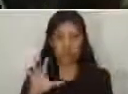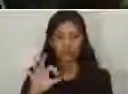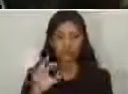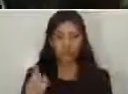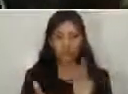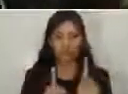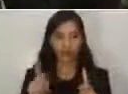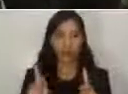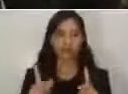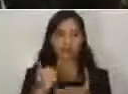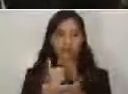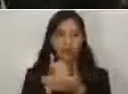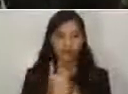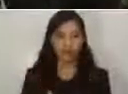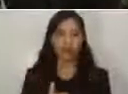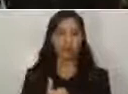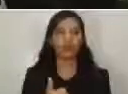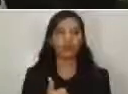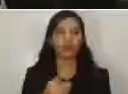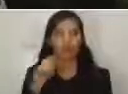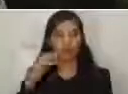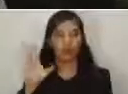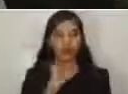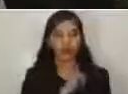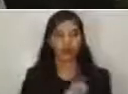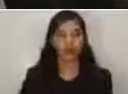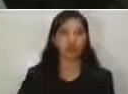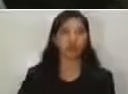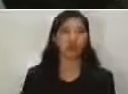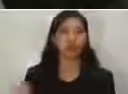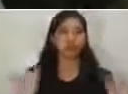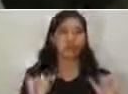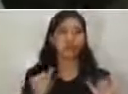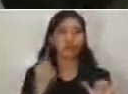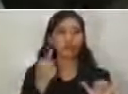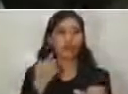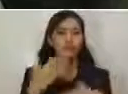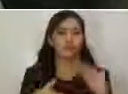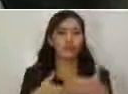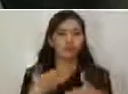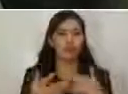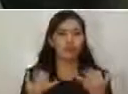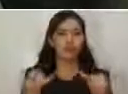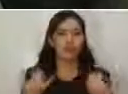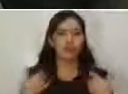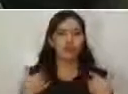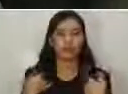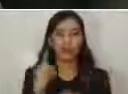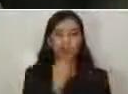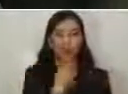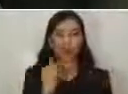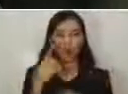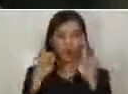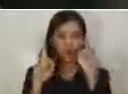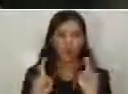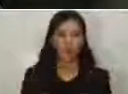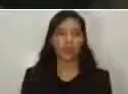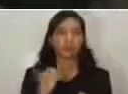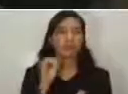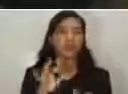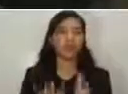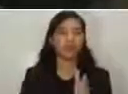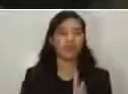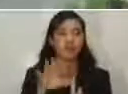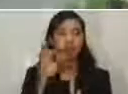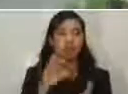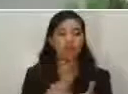mga dokumento, swab testing at kahit tutulugan at kakainan habang naghihintay ng biyahe, sagot ng gobyerno. Pag-uwi